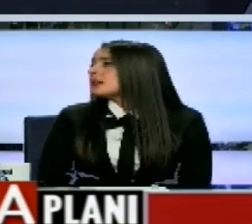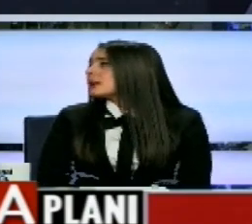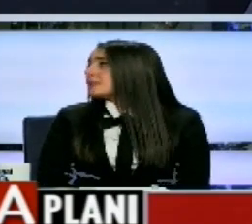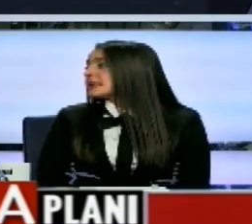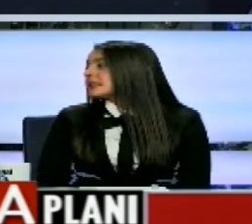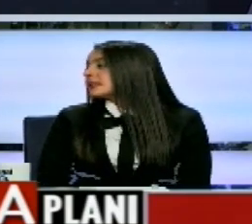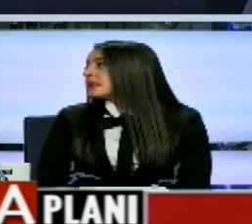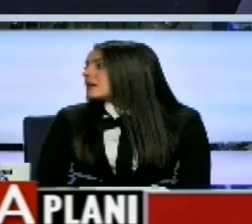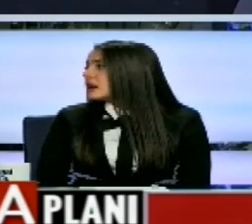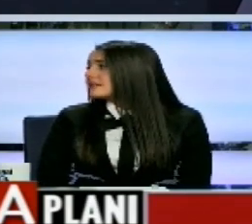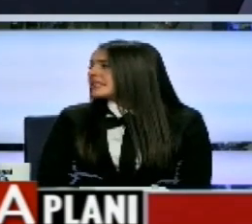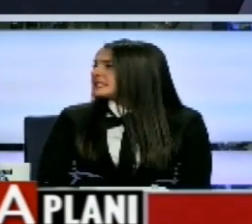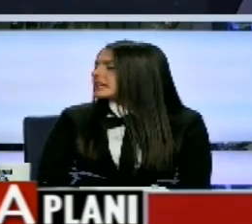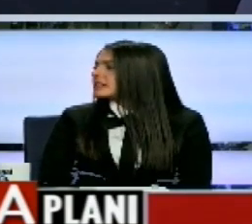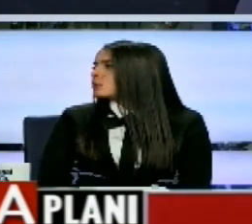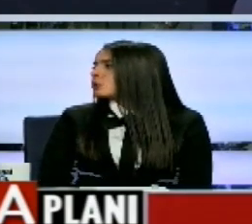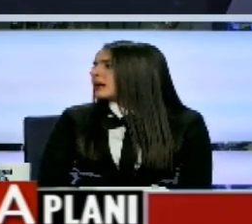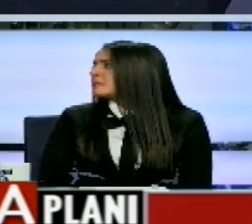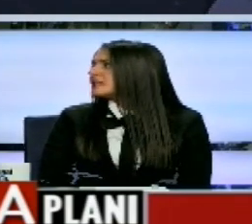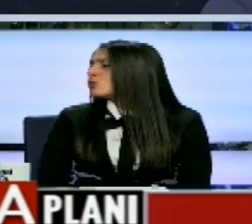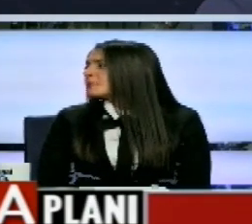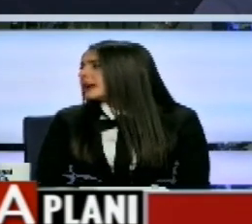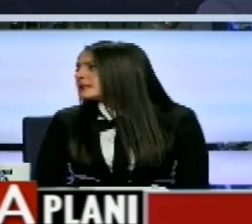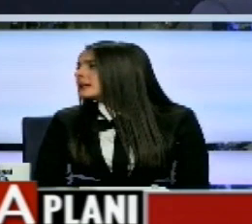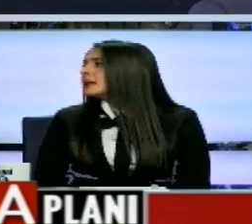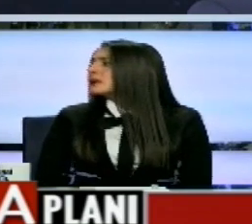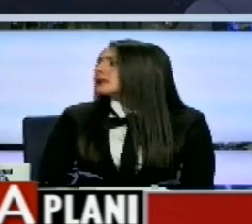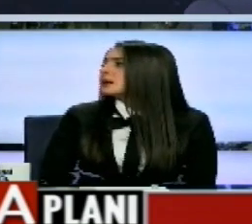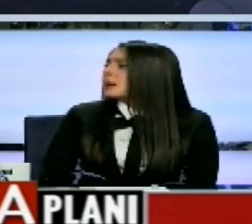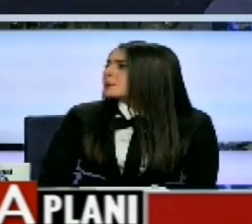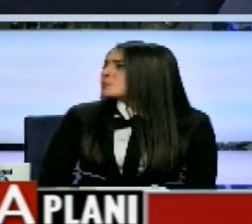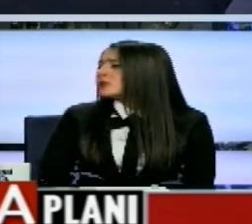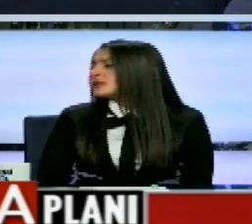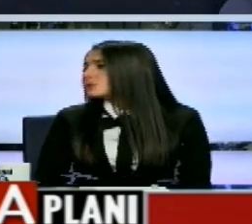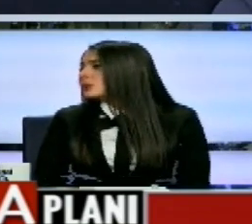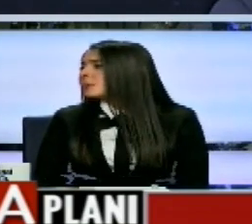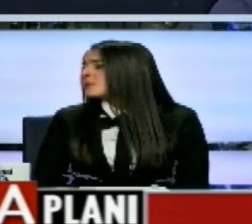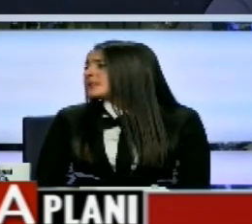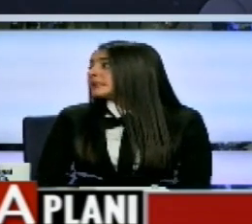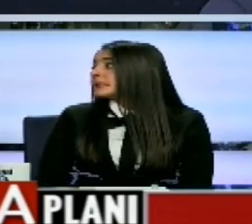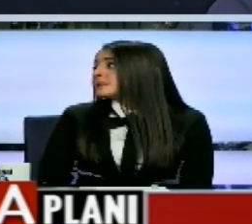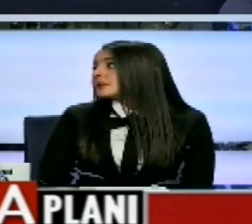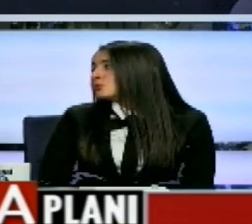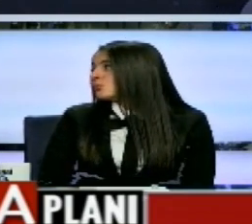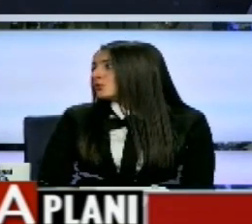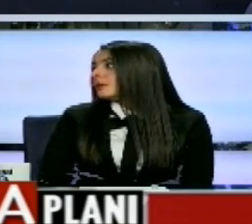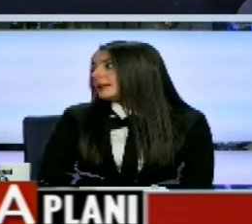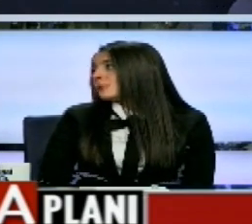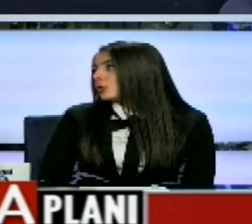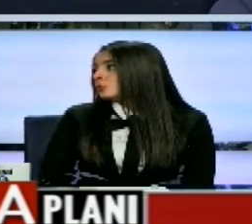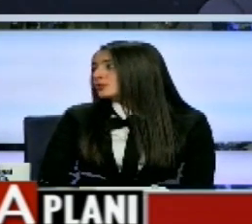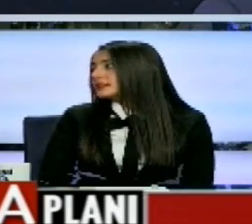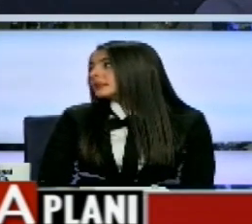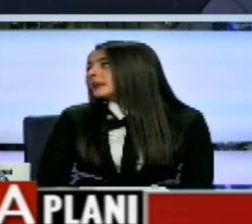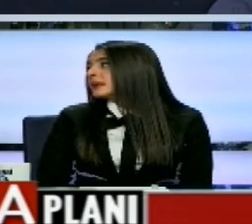ciddi anlamda eksiklikler vardı ve ses getirmiyordu. Yani bizim olimpiyat yapmamız, organizasyon yapmamızdan kimse duymuyordu ve